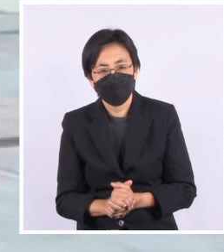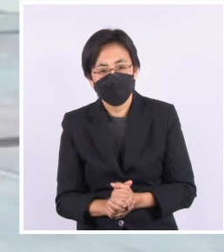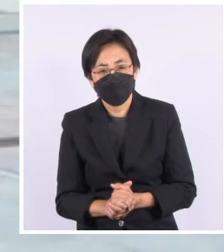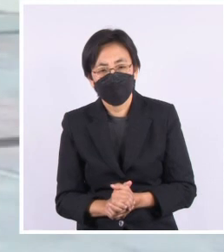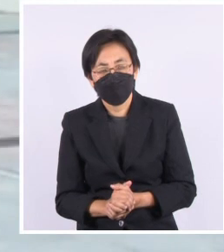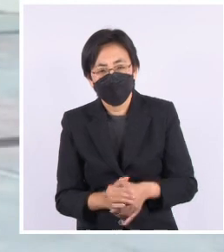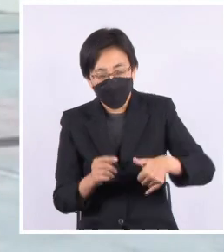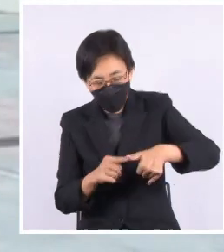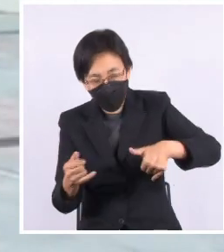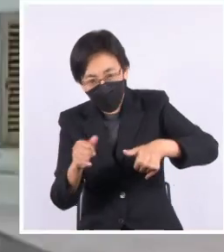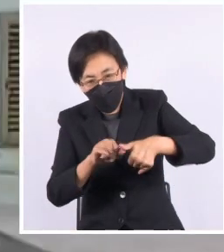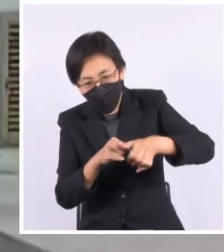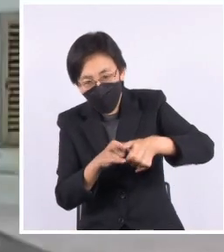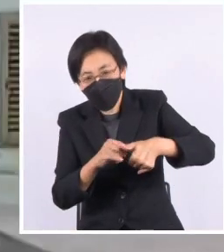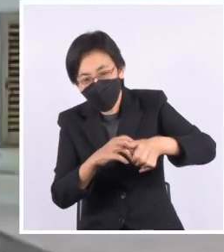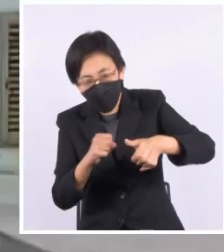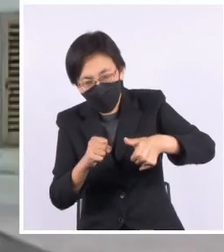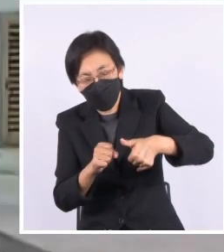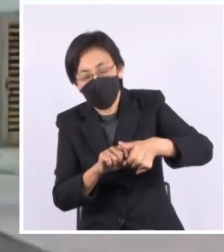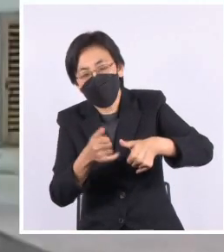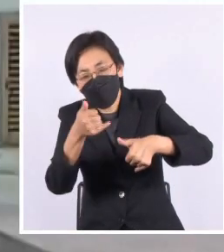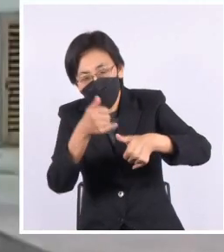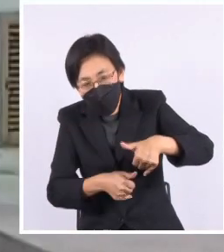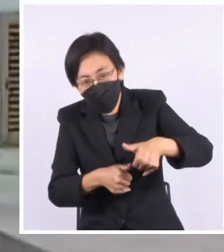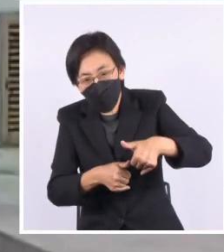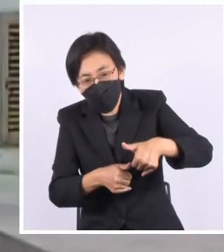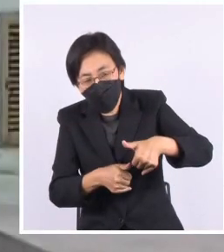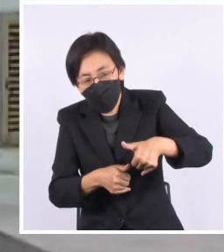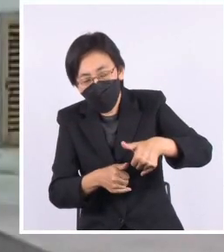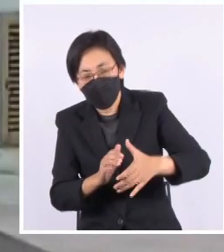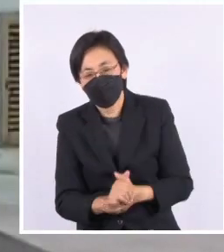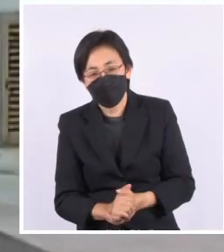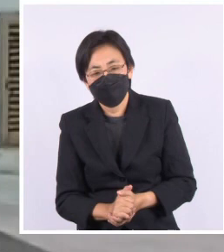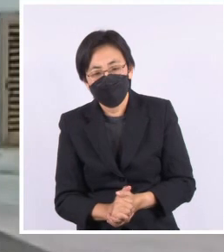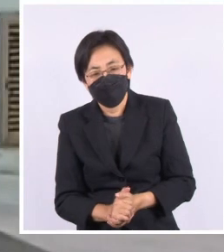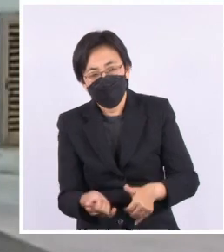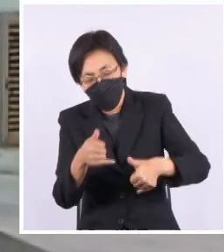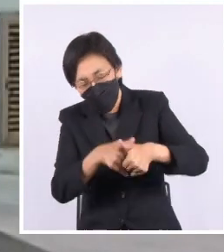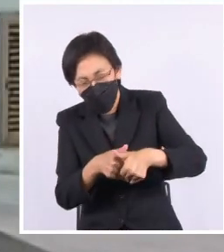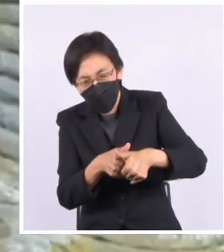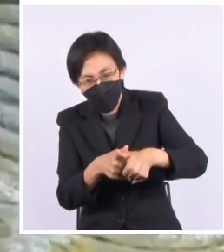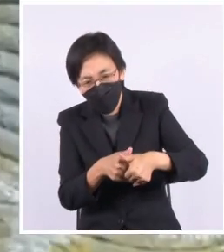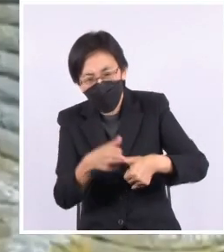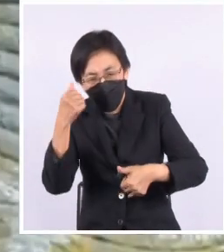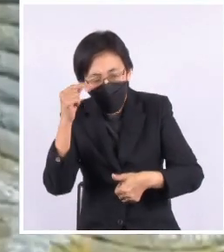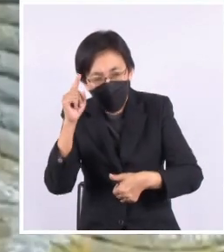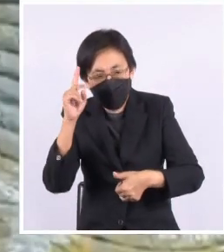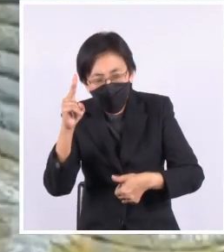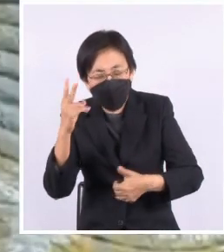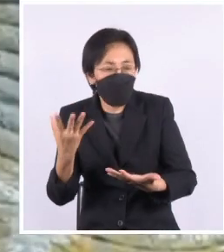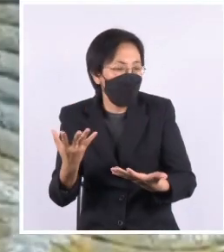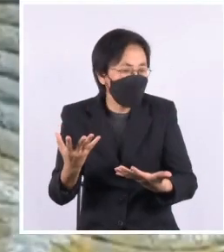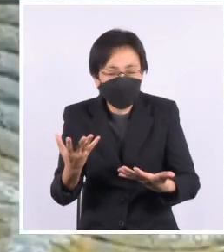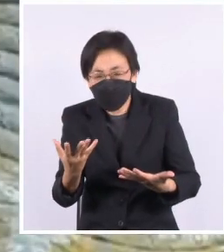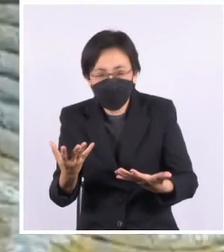ไดโนเสาร์และก็เอื้อมมือหยิบนะครับแต่ว่าพลาดติดอยู่ในรูปติดอยู่ในขารูปปั้นนะครับประมาณสัก 2วันไม่สามารถ